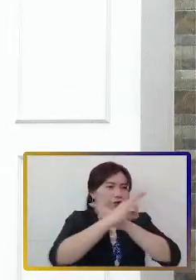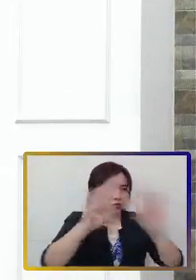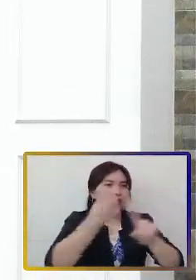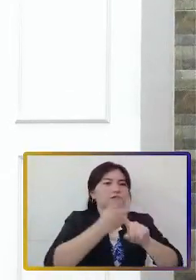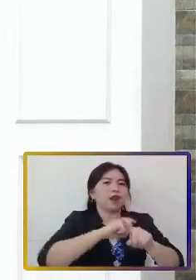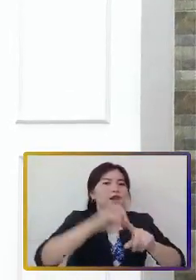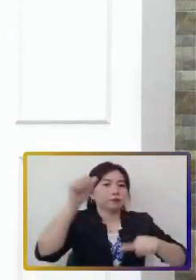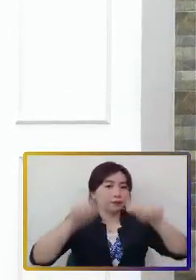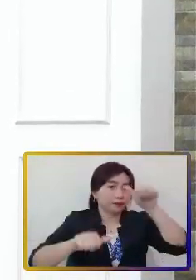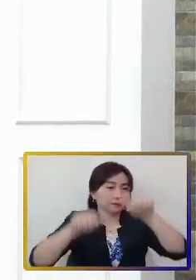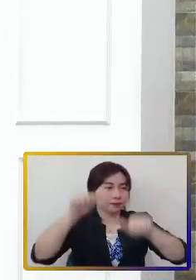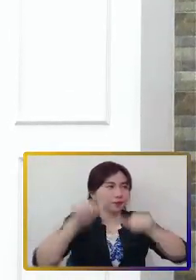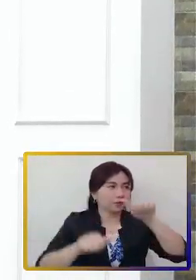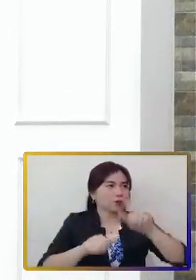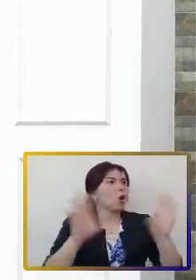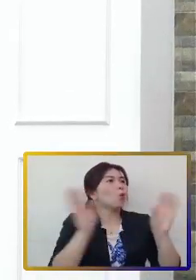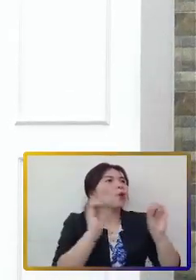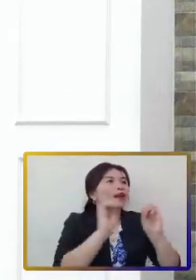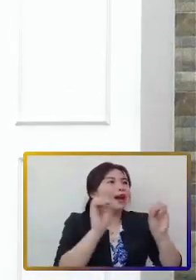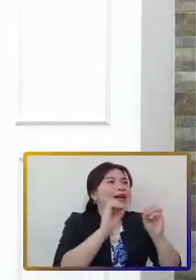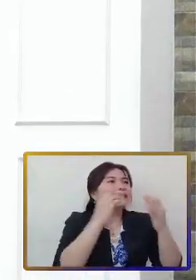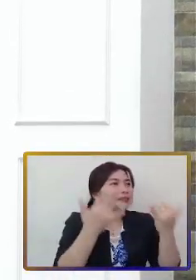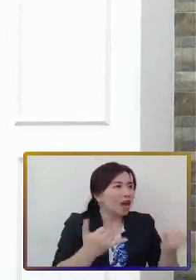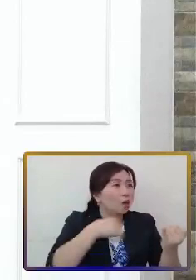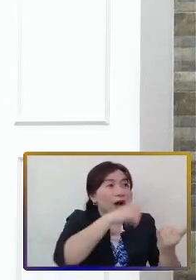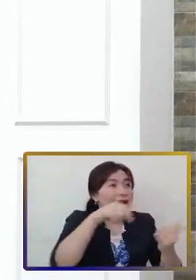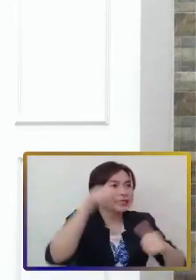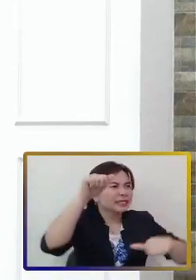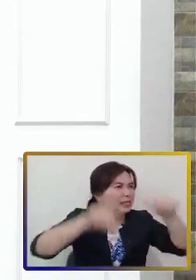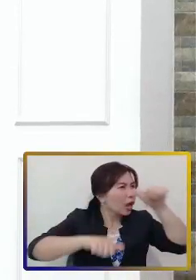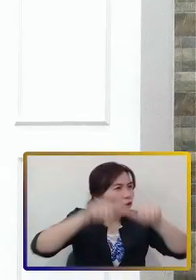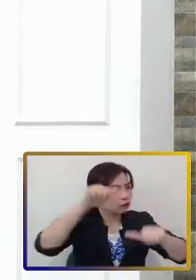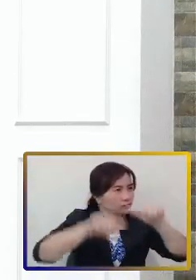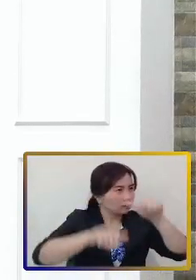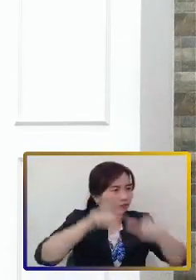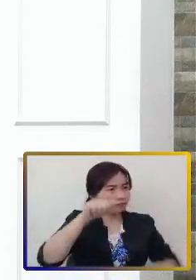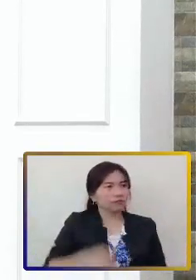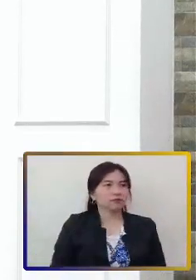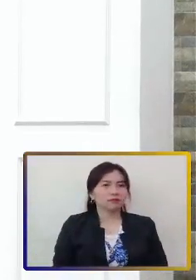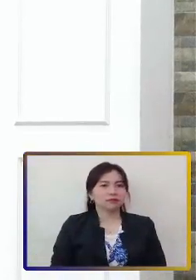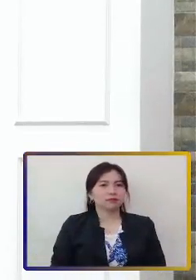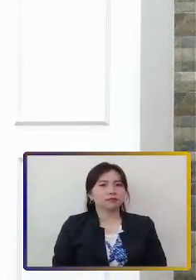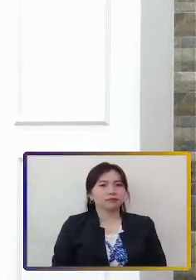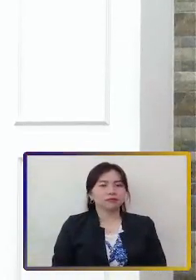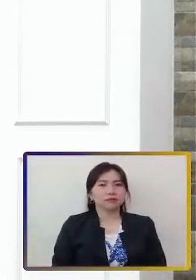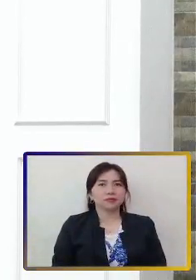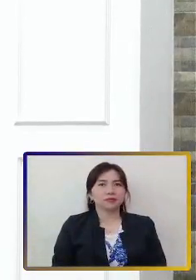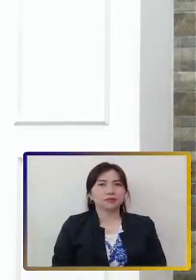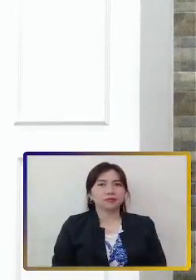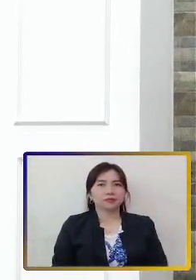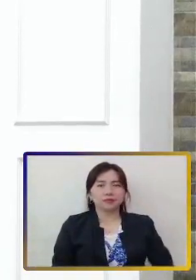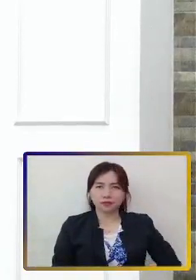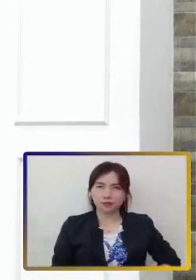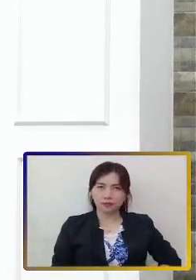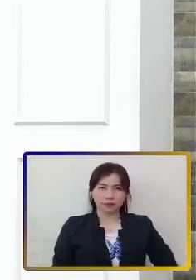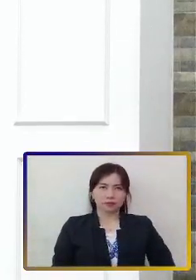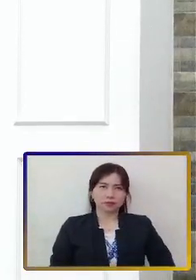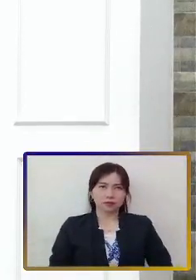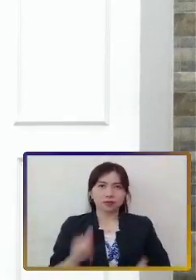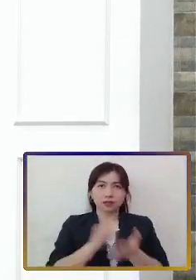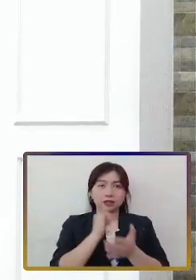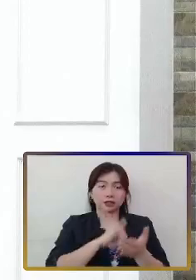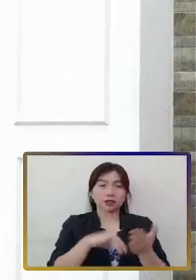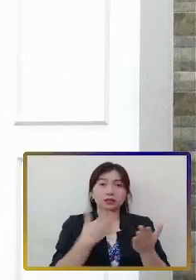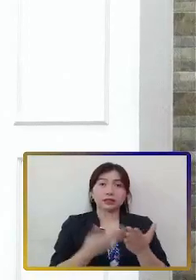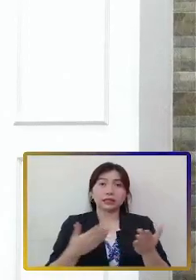kalayaan sa pagdududa you see kalayaan sa pagdududa This is a matter that